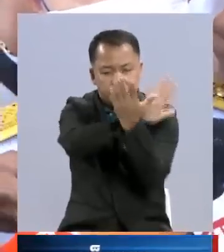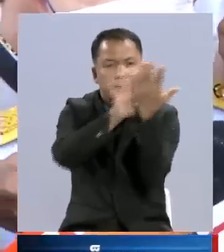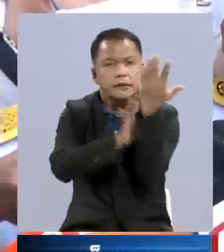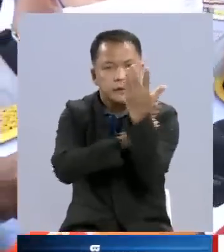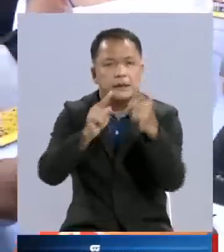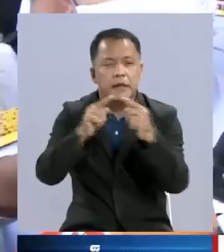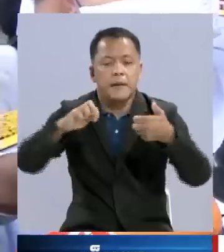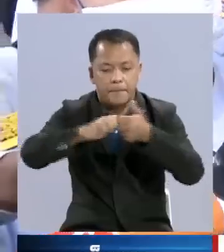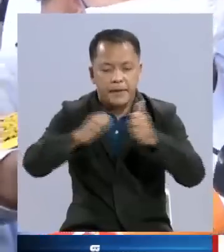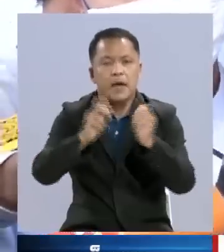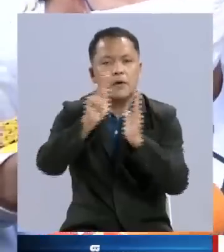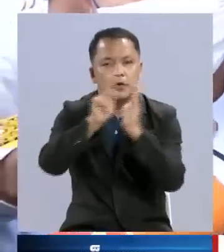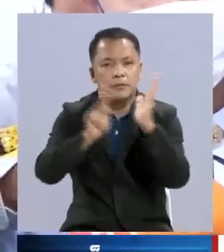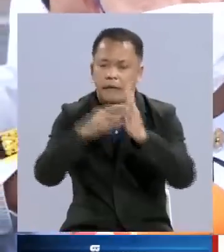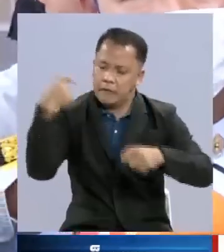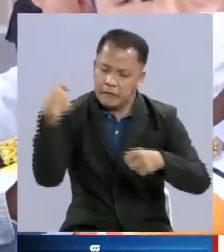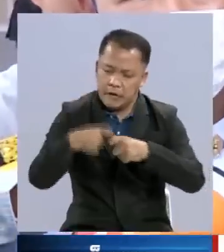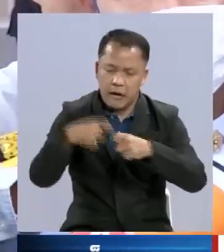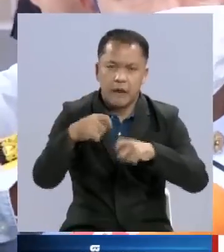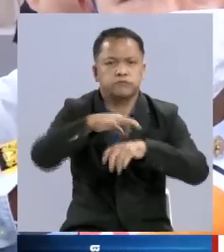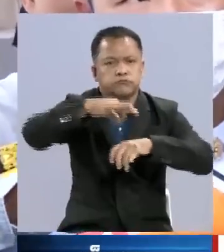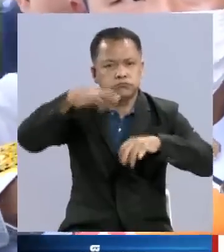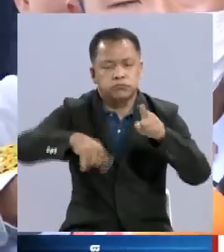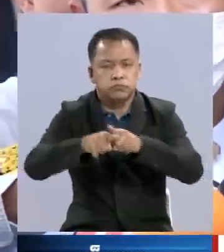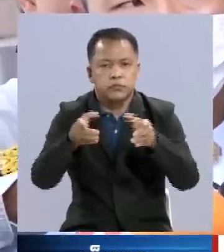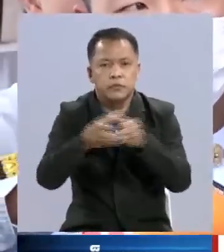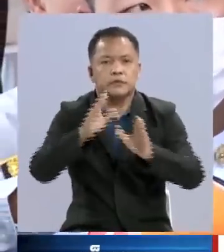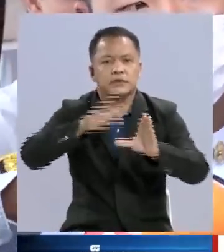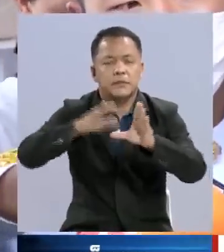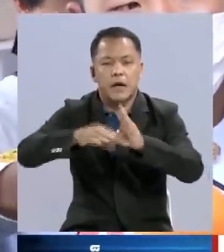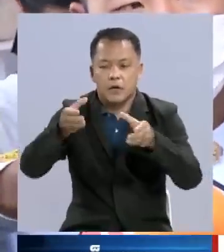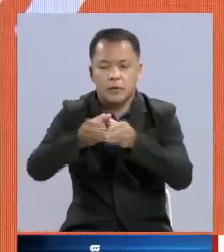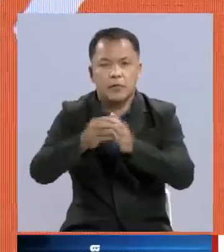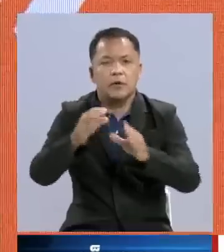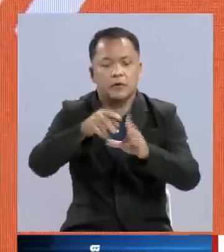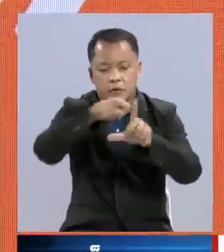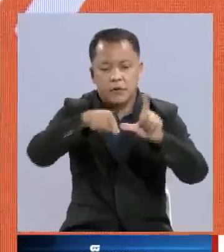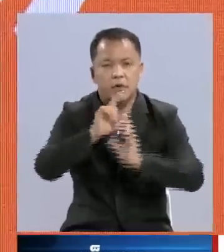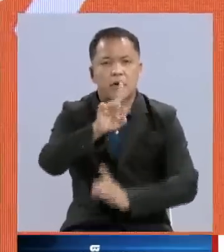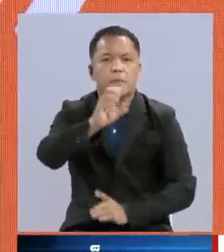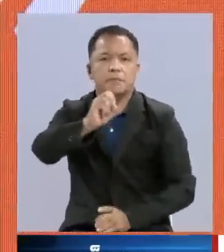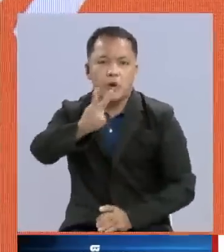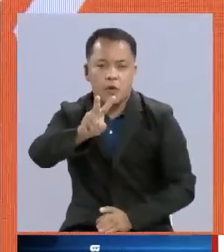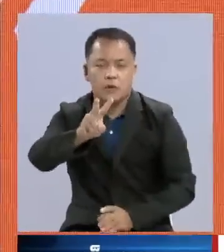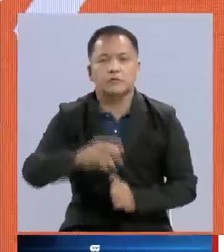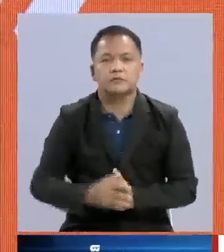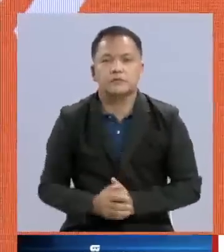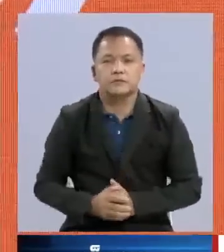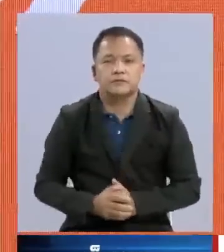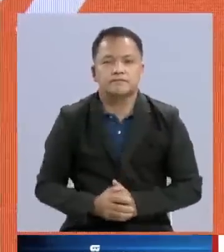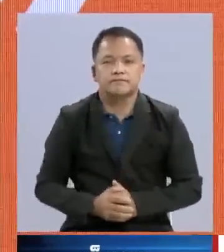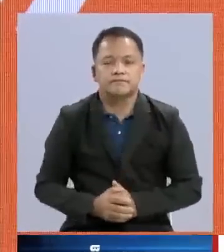แน่ดังนั้นปัญหาข้อกฎหมายจึงยากที่จะสอยคุณพิธาแล้วก็เหล่าบรรดาผู้สมัครของทางก้าวไกลทั้ง152คนนะครับ ครับ